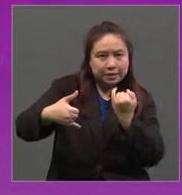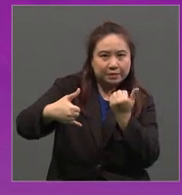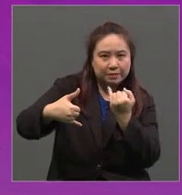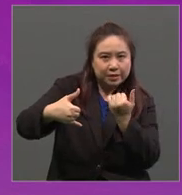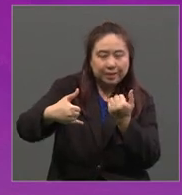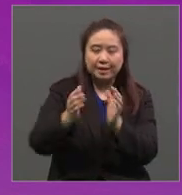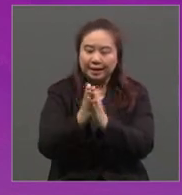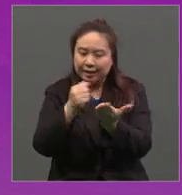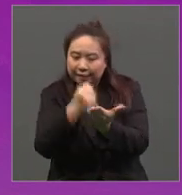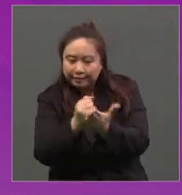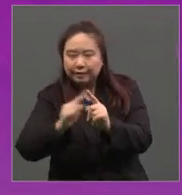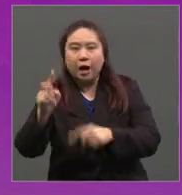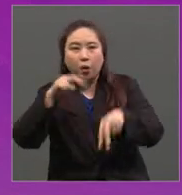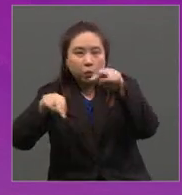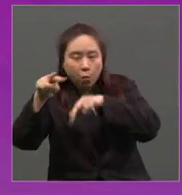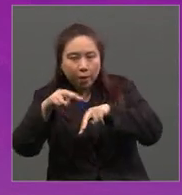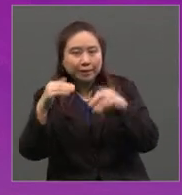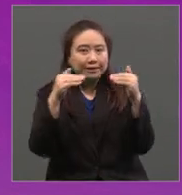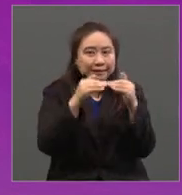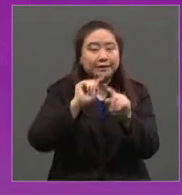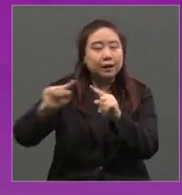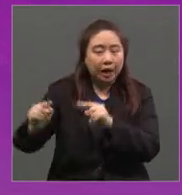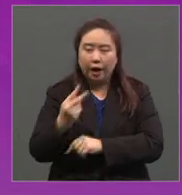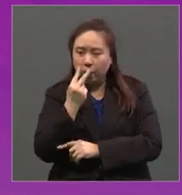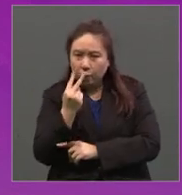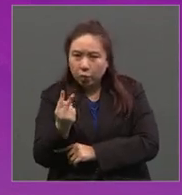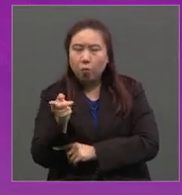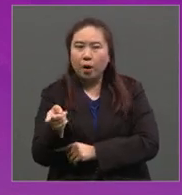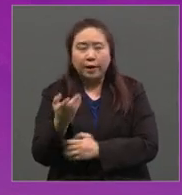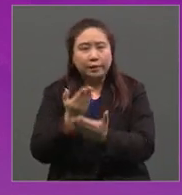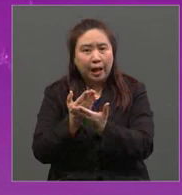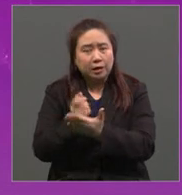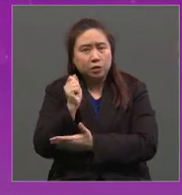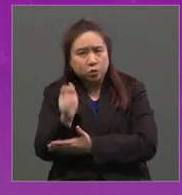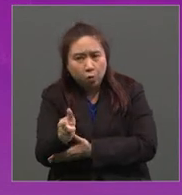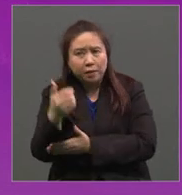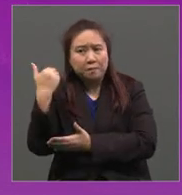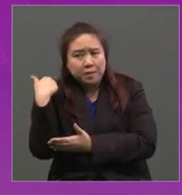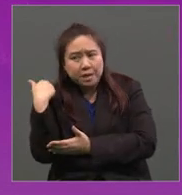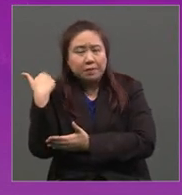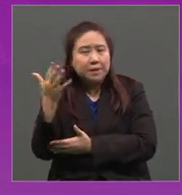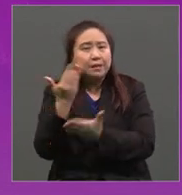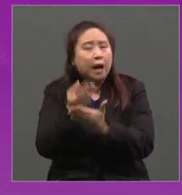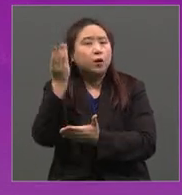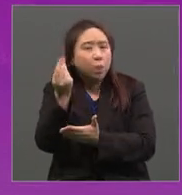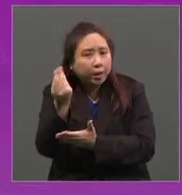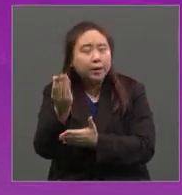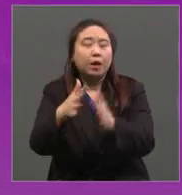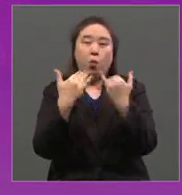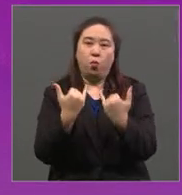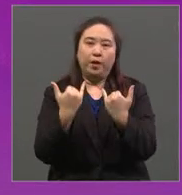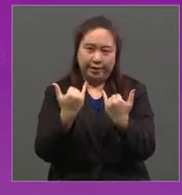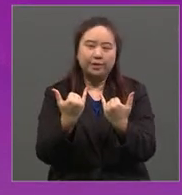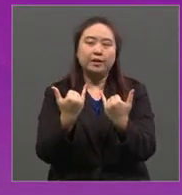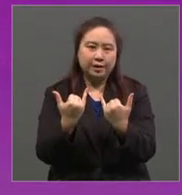จสอบสิทธิ์ต่างๆจากกระทรวงแรงงานด้วยว่าแต่ละท่านเนี่ยมีสิทธิ์ที่จะได้รับเงินช่วยเหลือเยียวยาอะไรต่างๆเท่าไหร่และวันนี้ก็ม